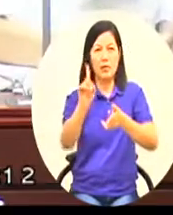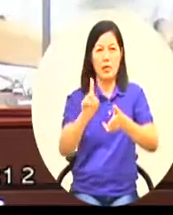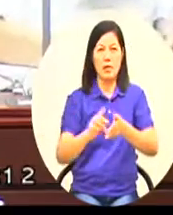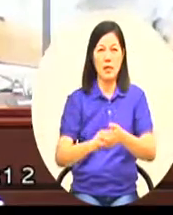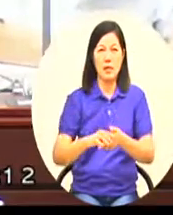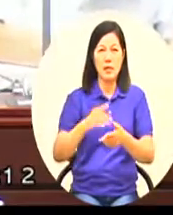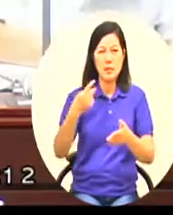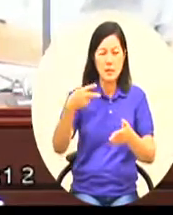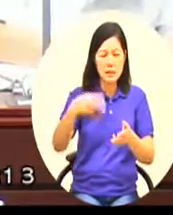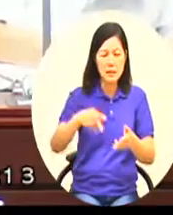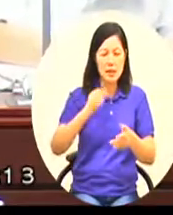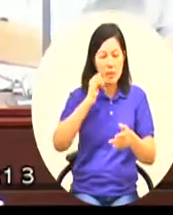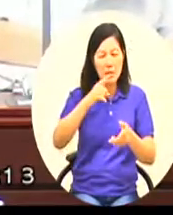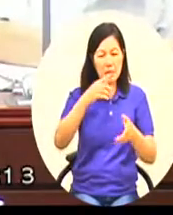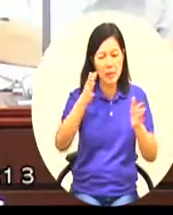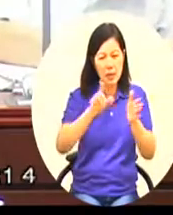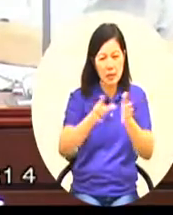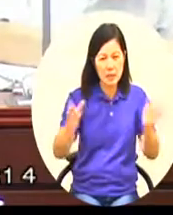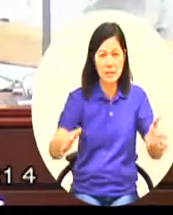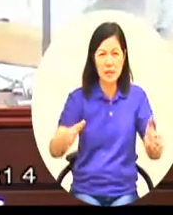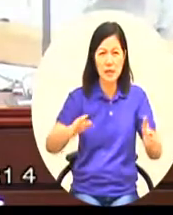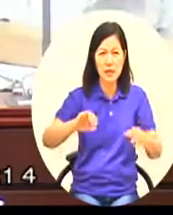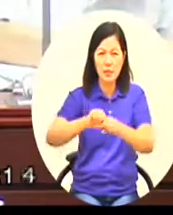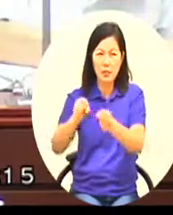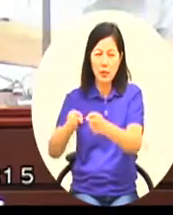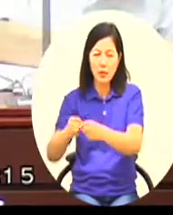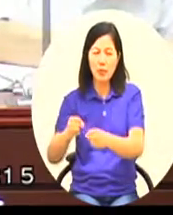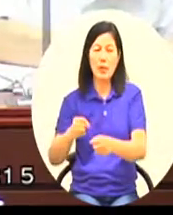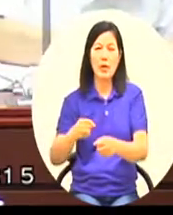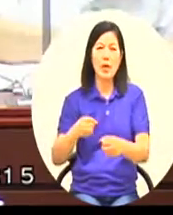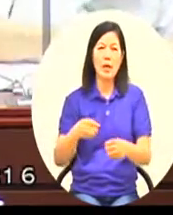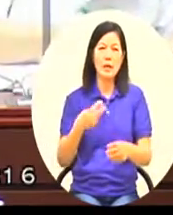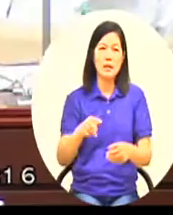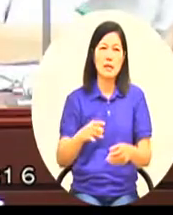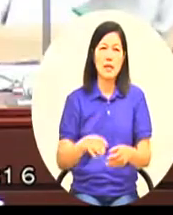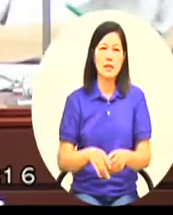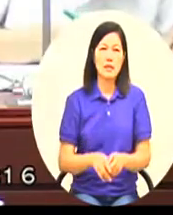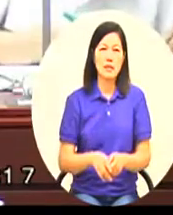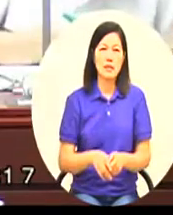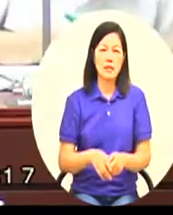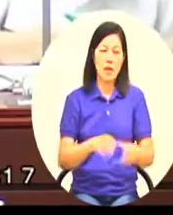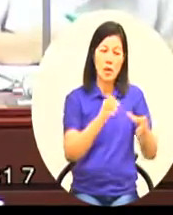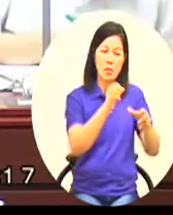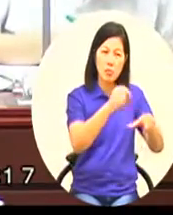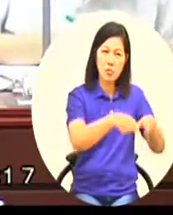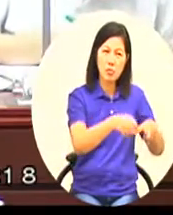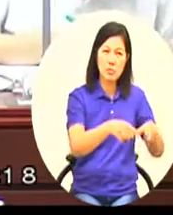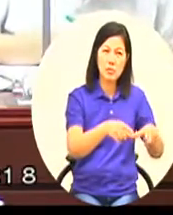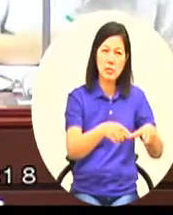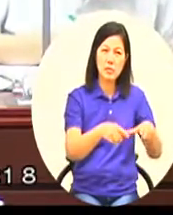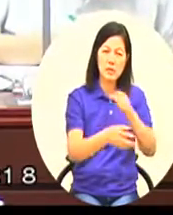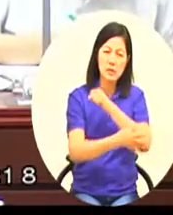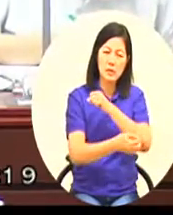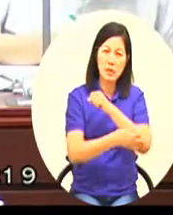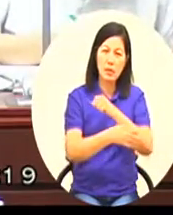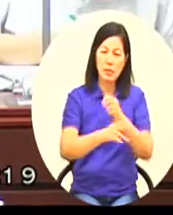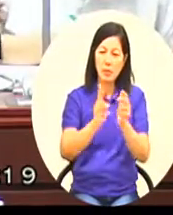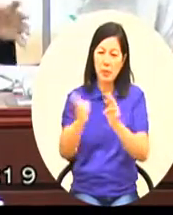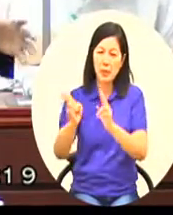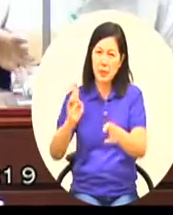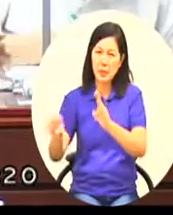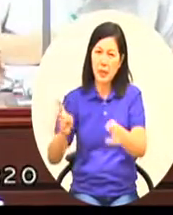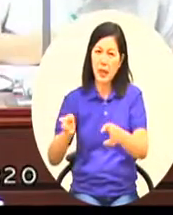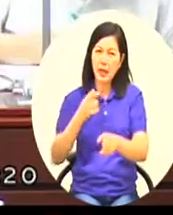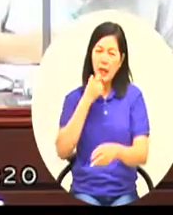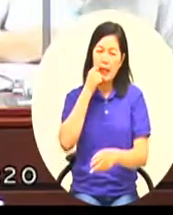坏了很多支，所以为什么妥善的一直没有办法提升，就是受制于厂商，他工人没有办法派了很多，因为你